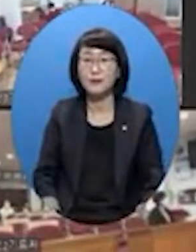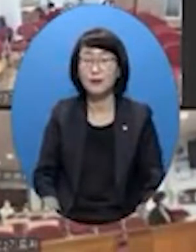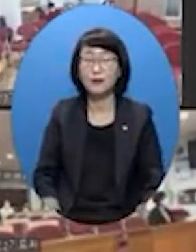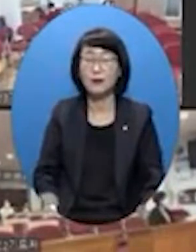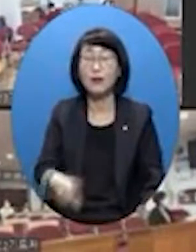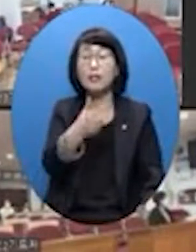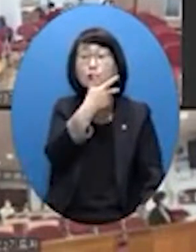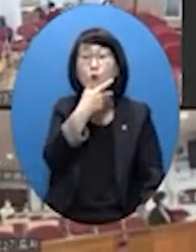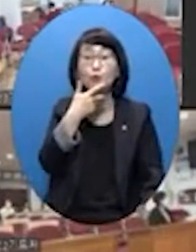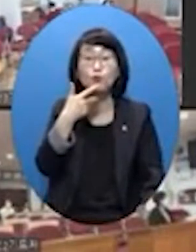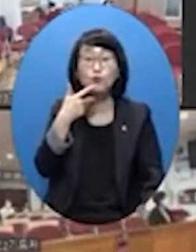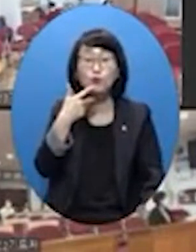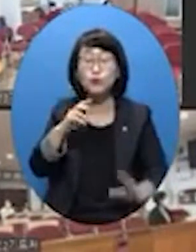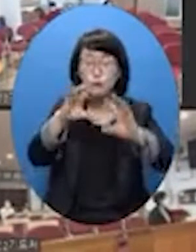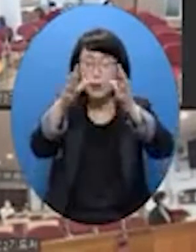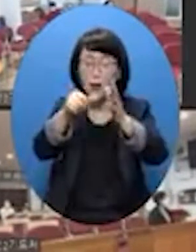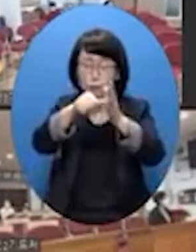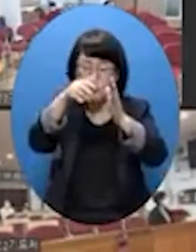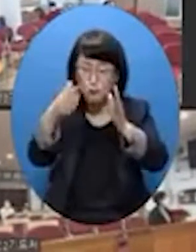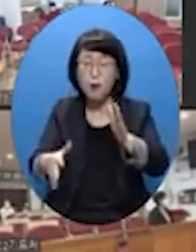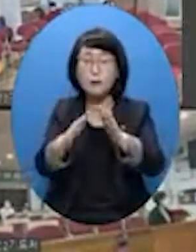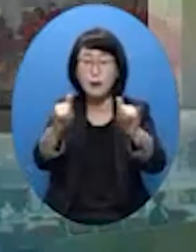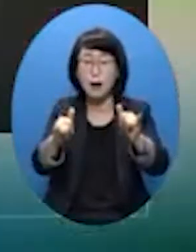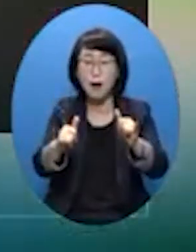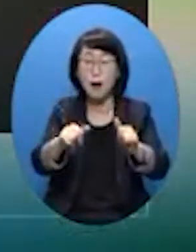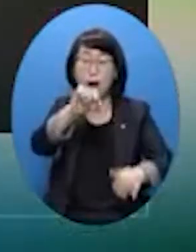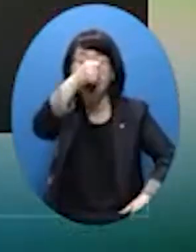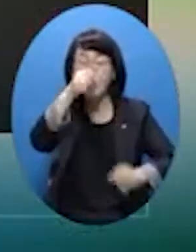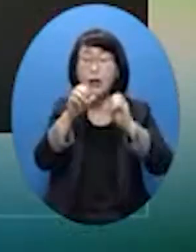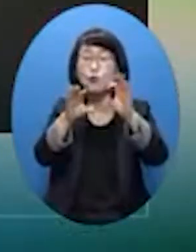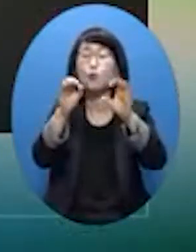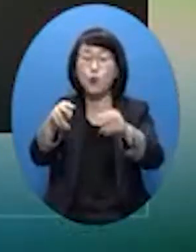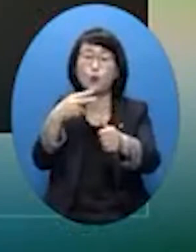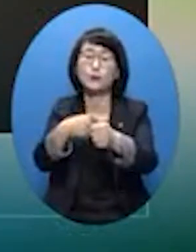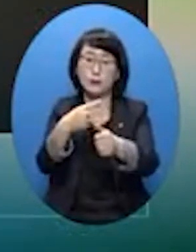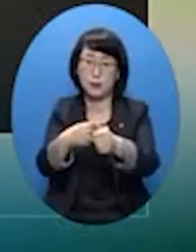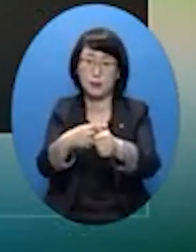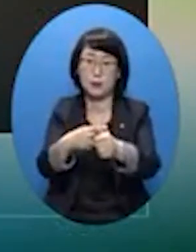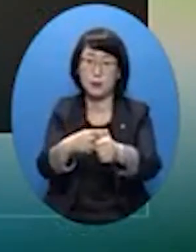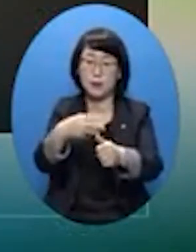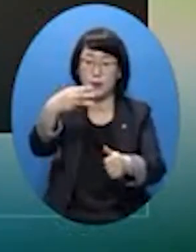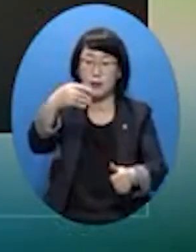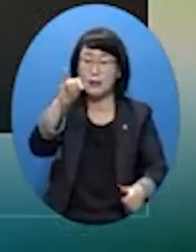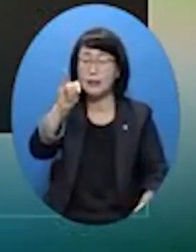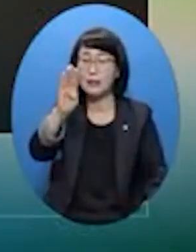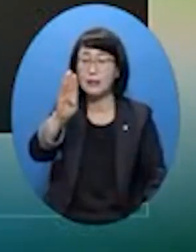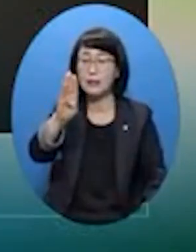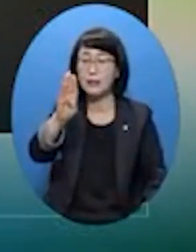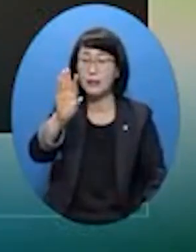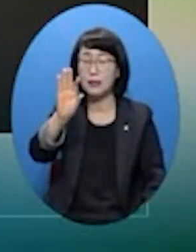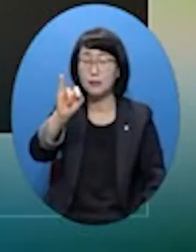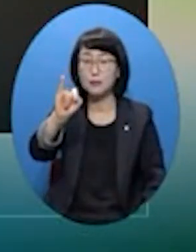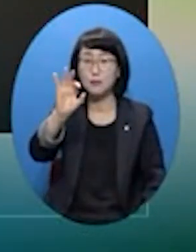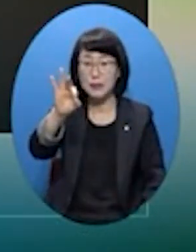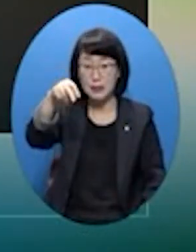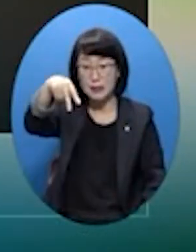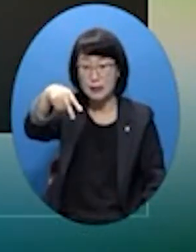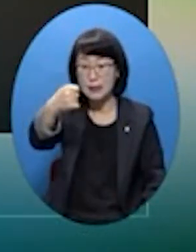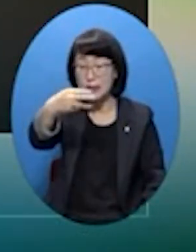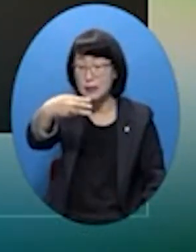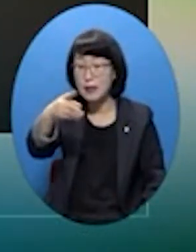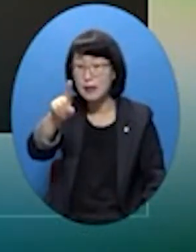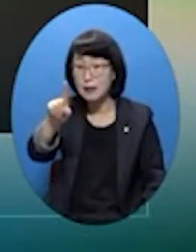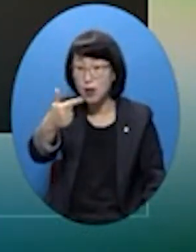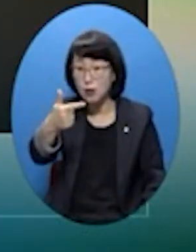영국이 낳은 위대한 선교사 아프리카 선교의 아버지 로 불리는 밀 더 선교사님은 33년 동안 한 번도 가보지 않은